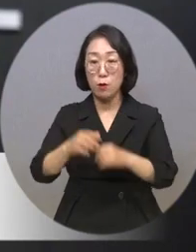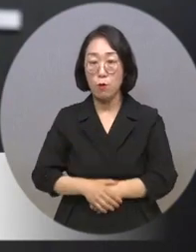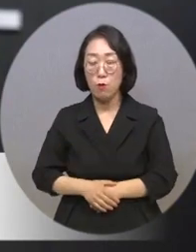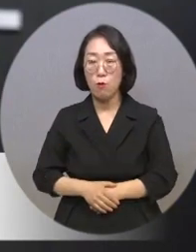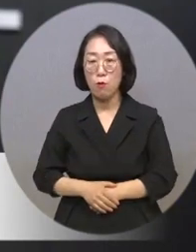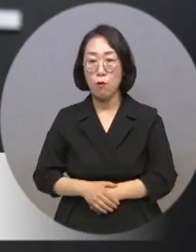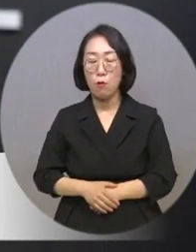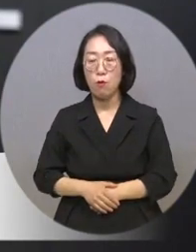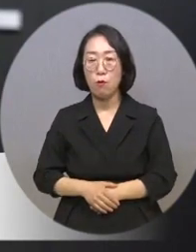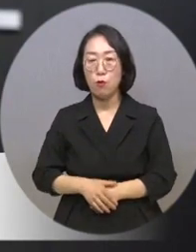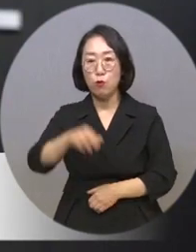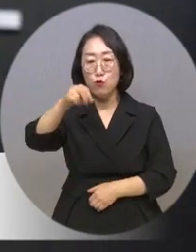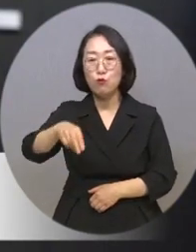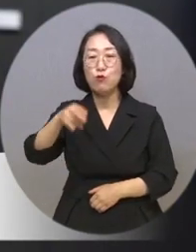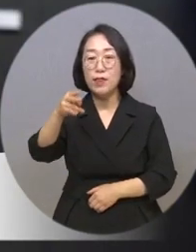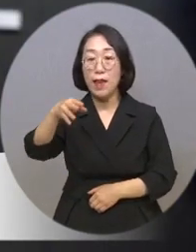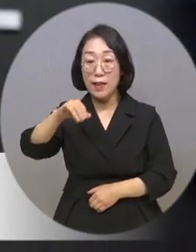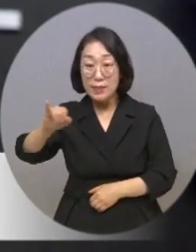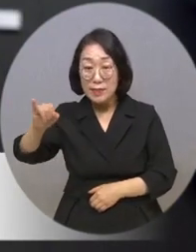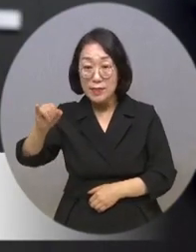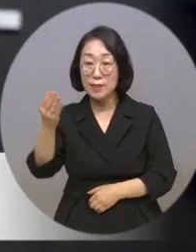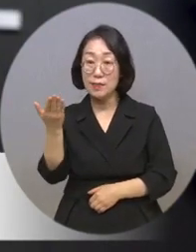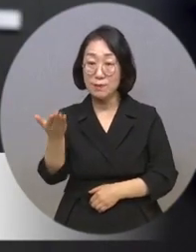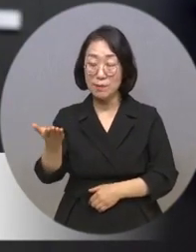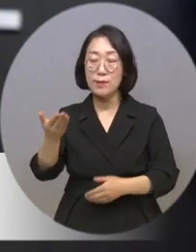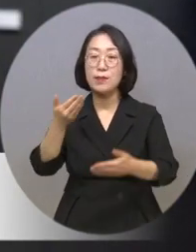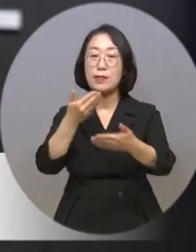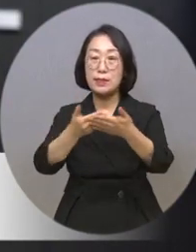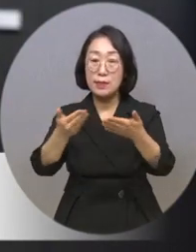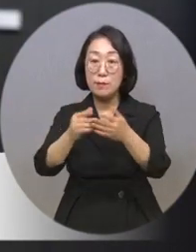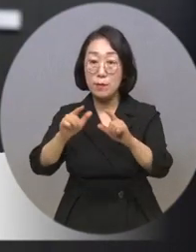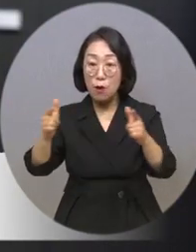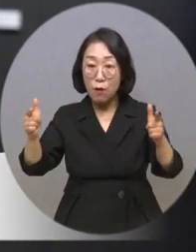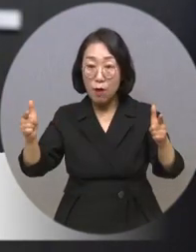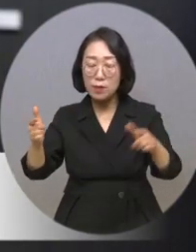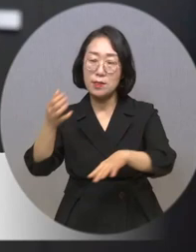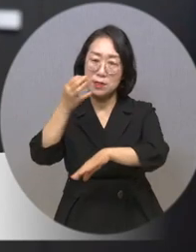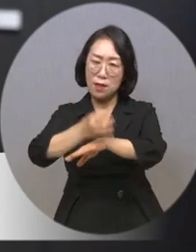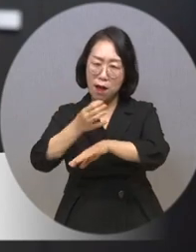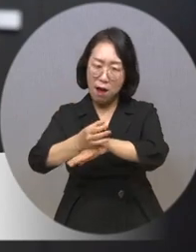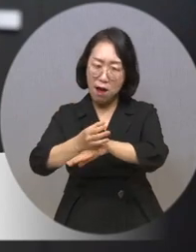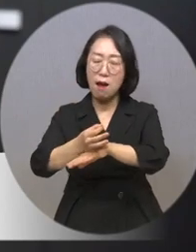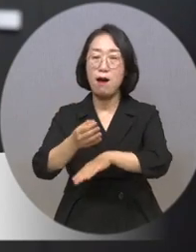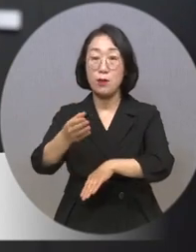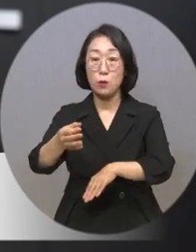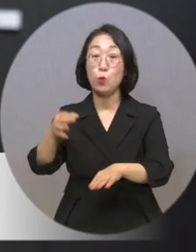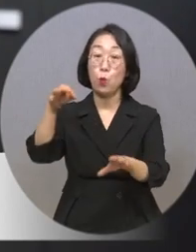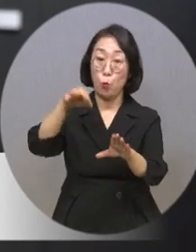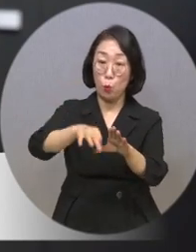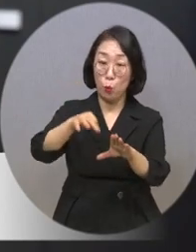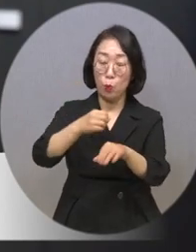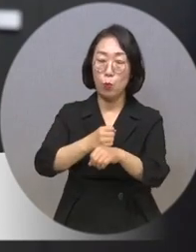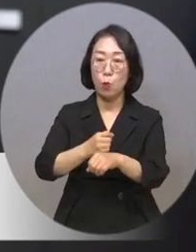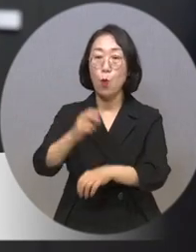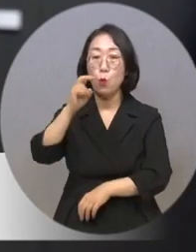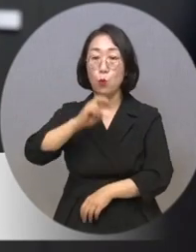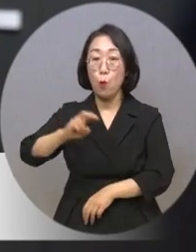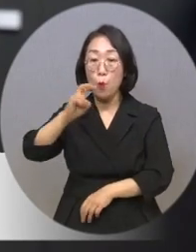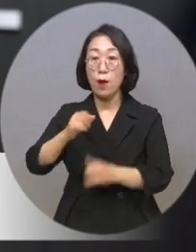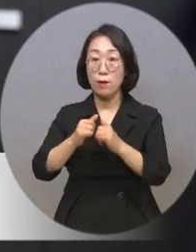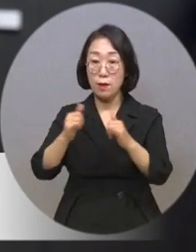작가인 유예지 양의 작품을 많은 분들이 구입해 주시고 또 성악가